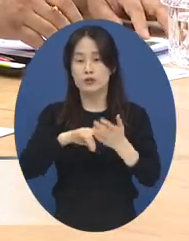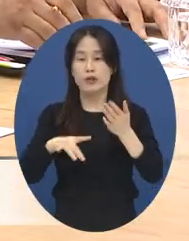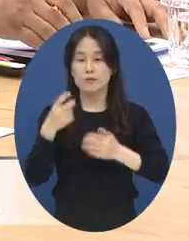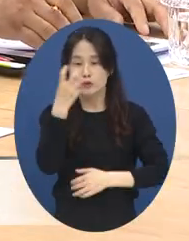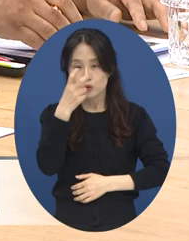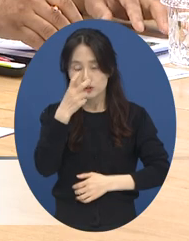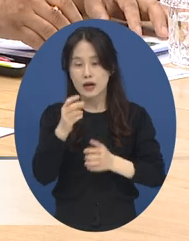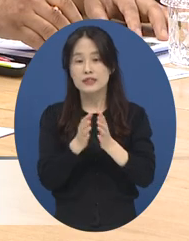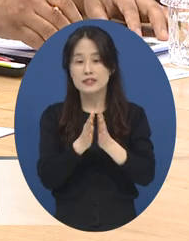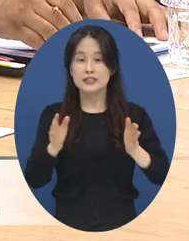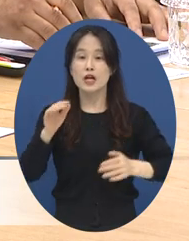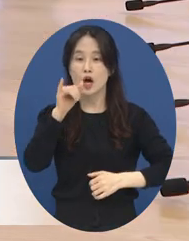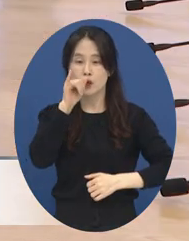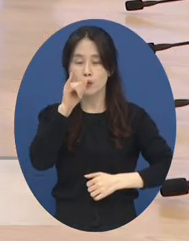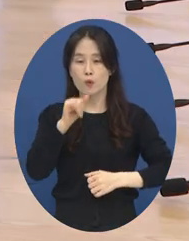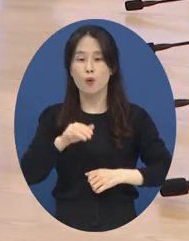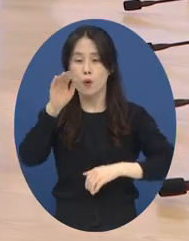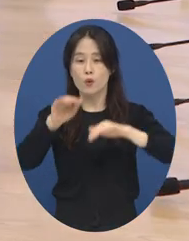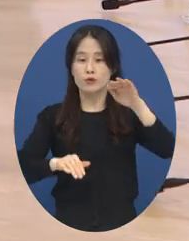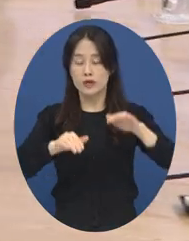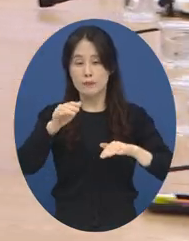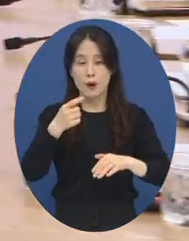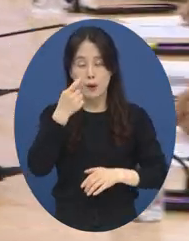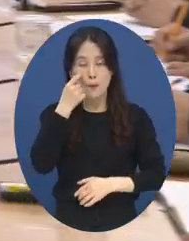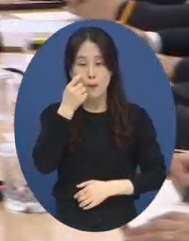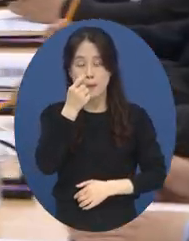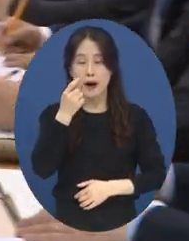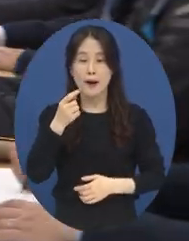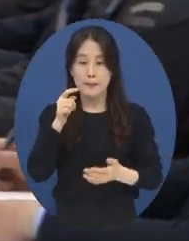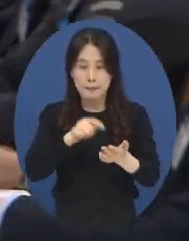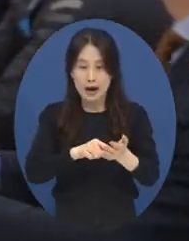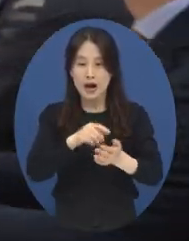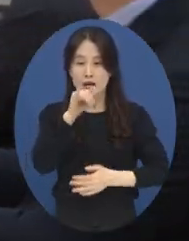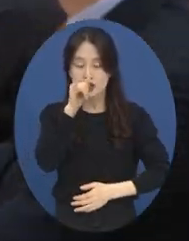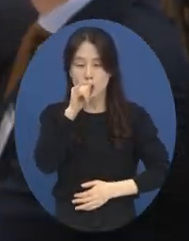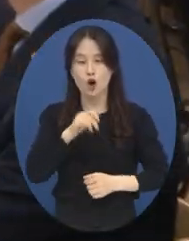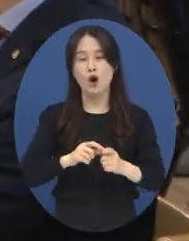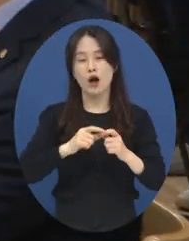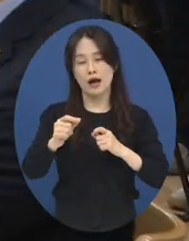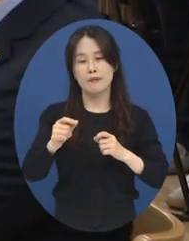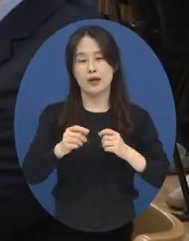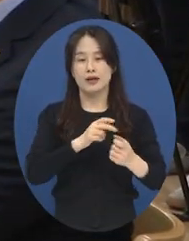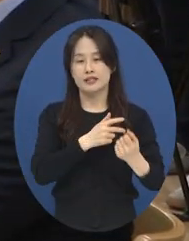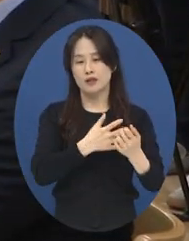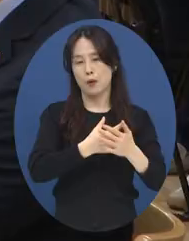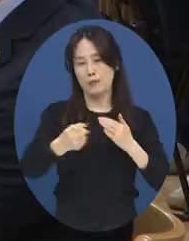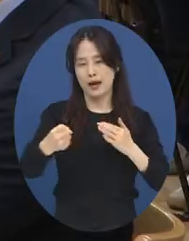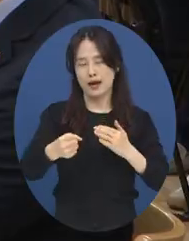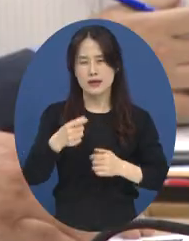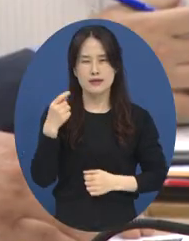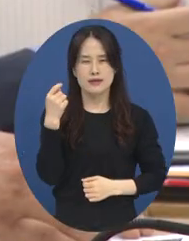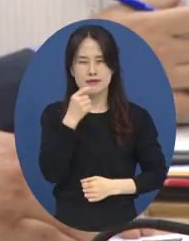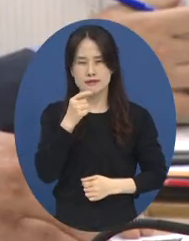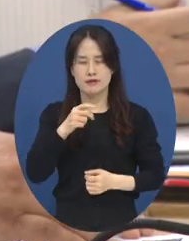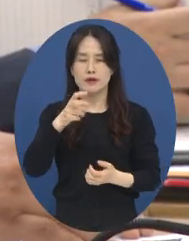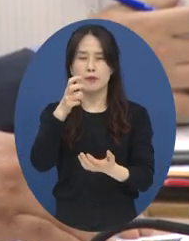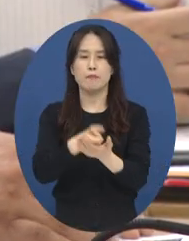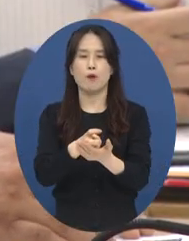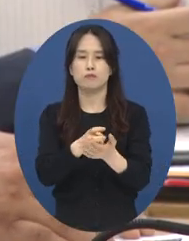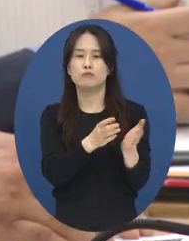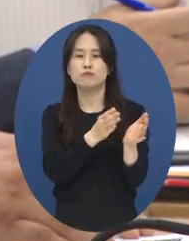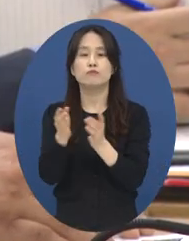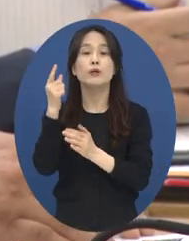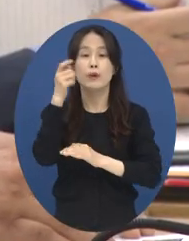시군합동 세무조사 등을 실시하는 것은 물론 차별거래 사실 확인 시 가맹 자격을 제한하는 등의 강력한 제도적